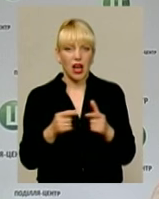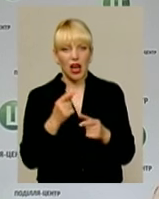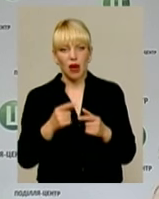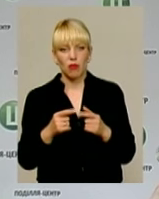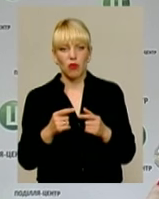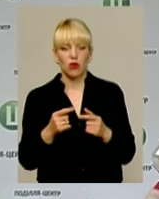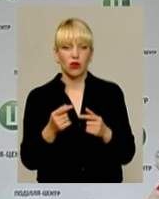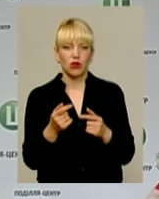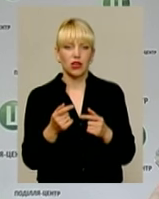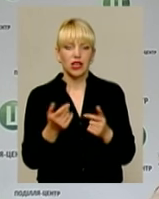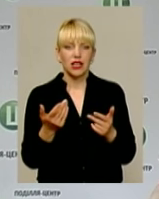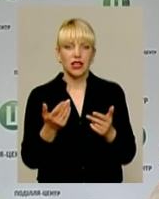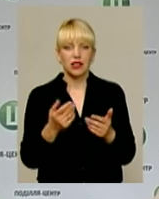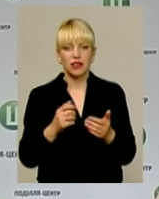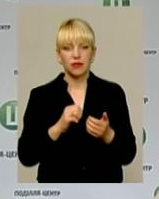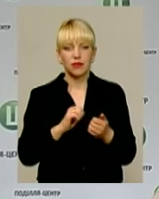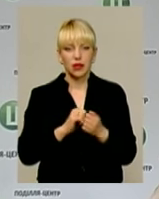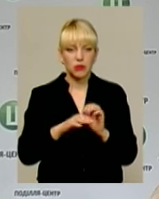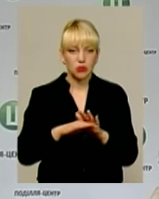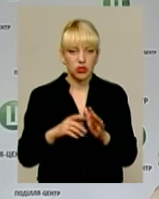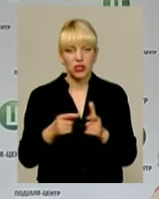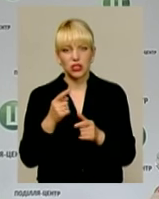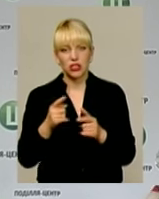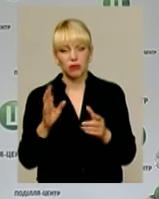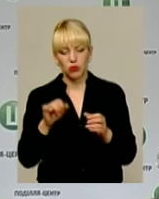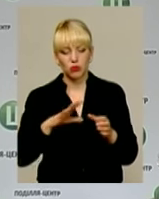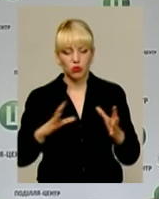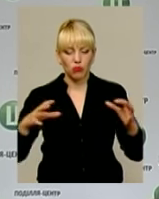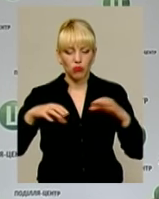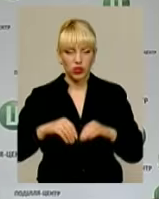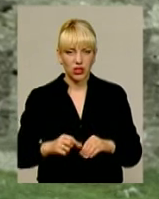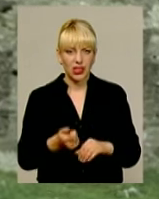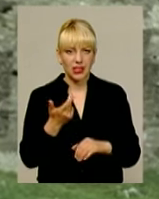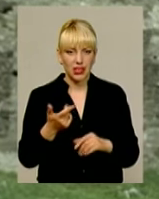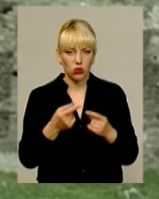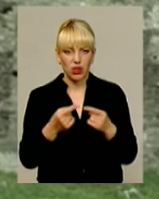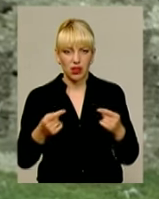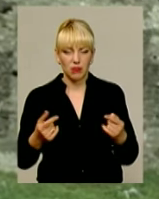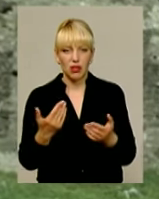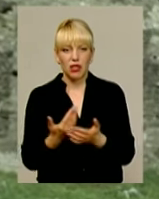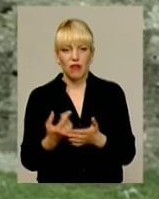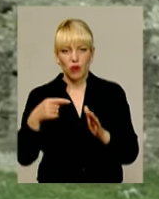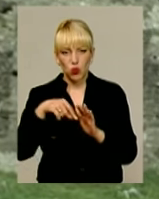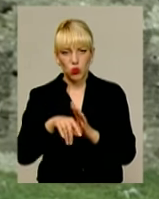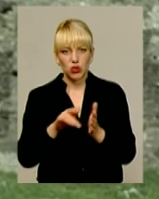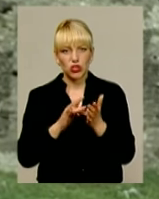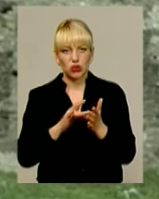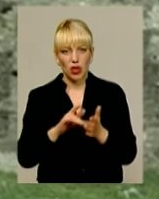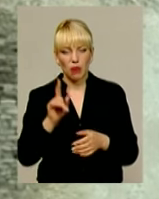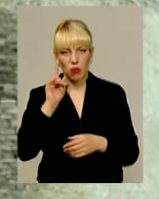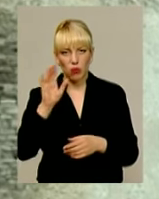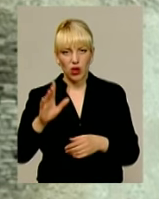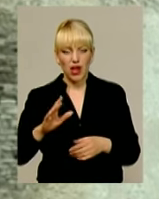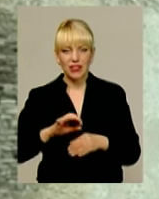замків Хмельниччини, це може бути поєднання кількох елементів. До слова, внутрішній туризм доволі популярний в